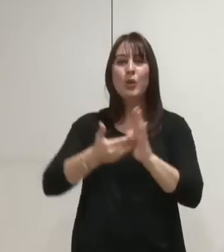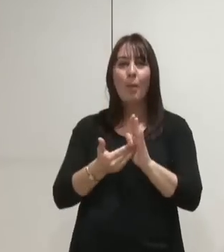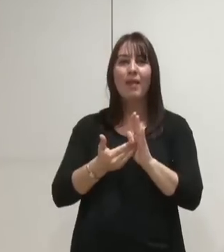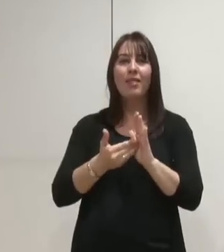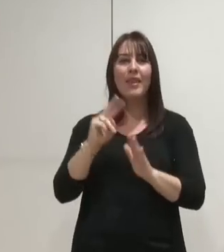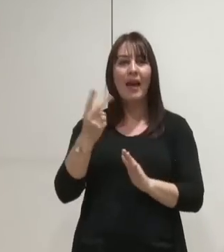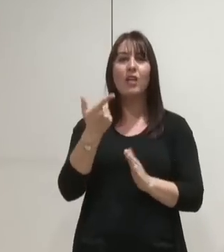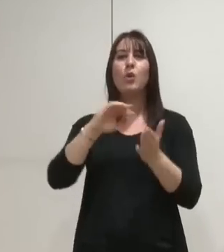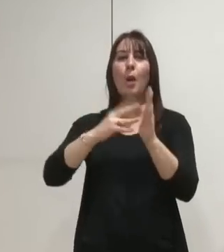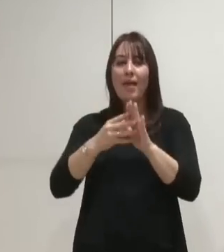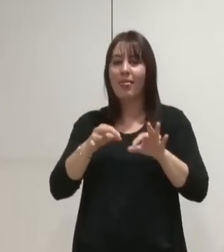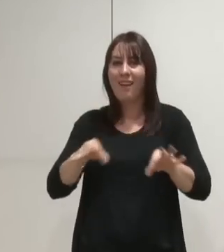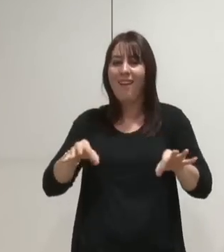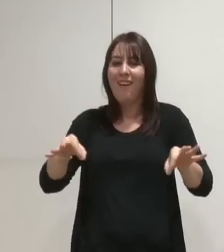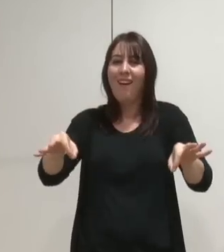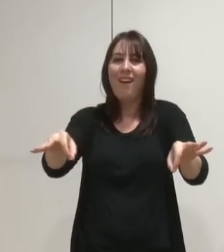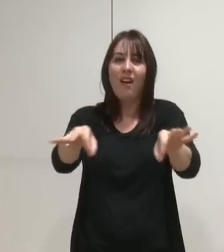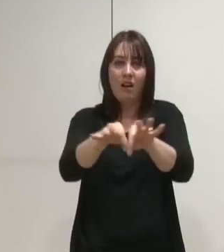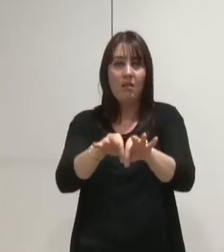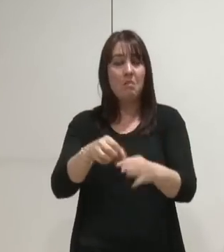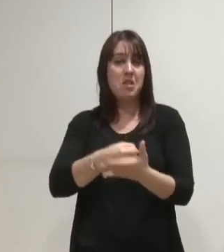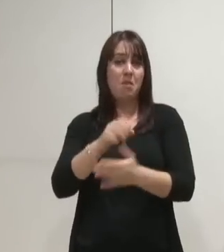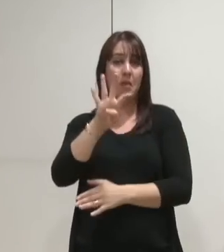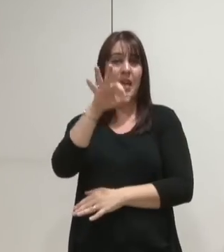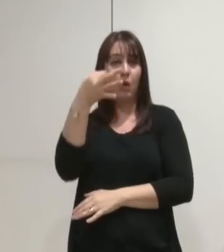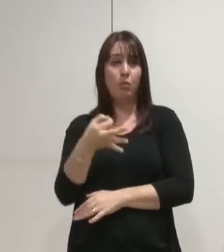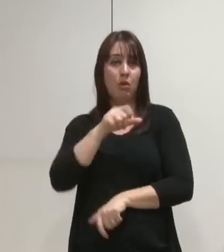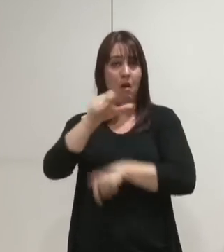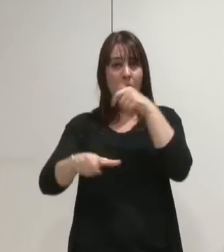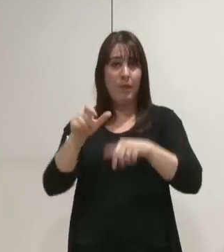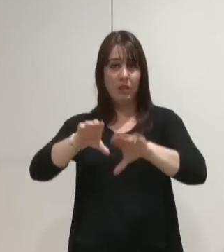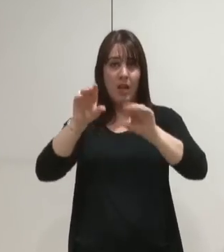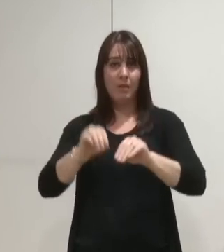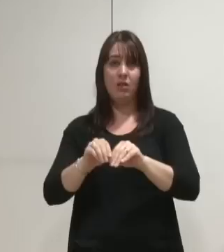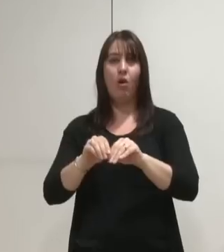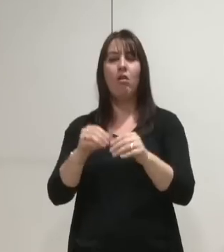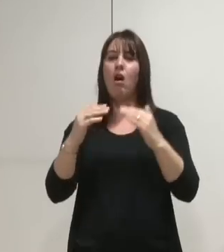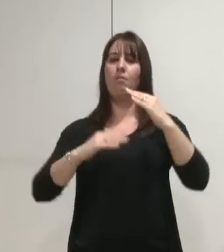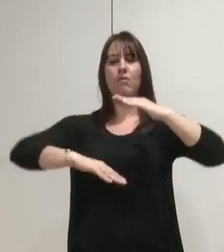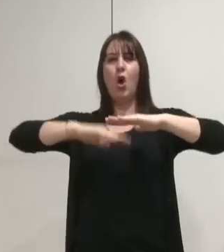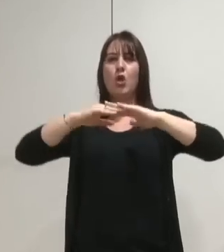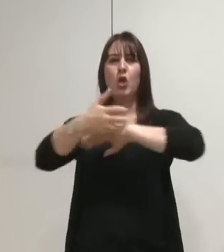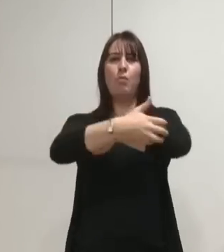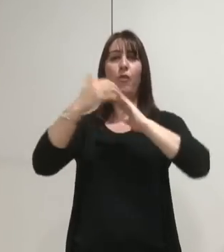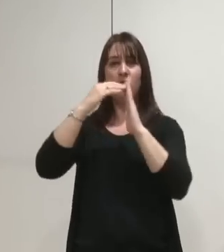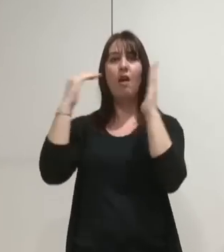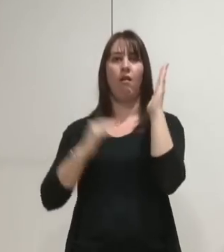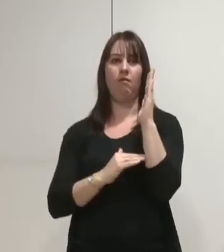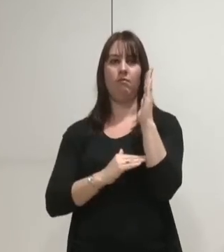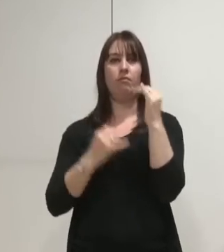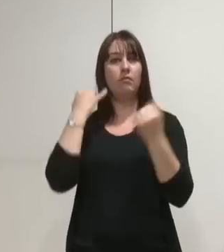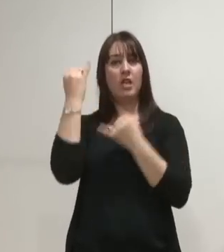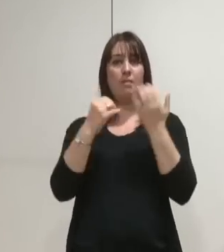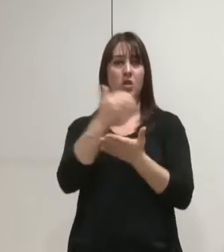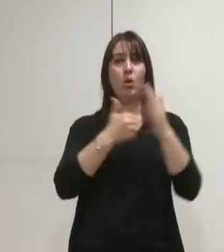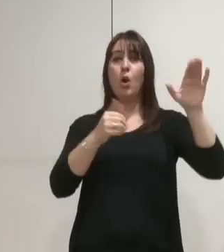l'avez dit Monsieur le Maire au moins 40 % des habitants sont en dessous du seuil de pauvreté c'est-à-dire s'ils ont un revenu inférieur